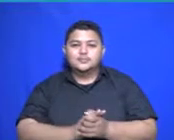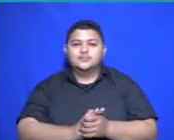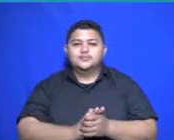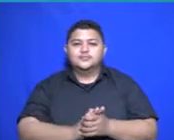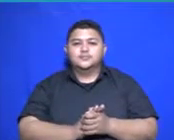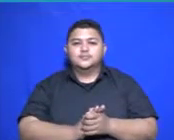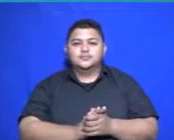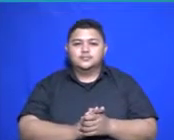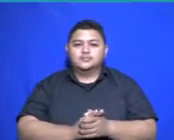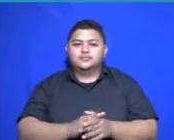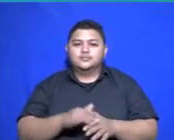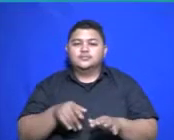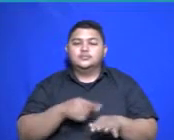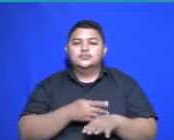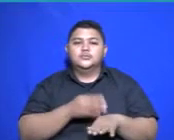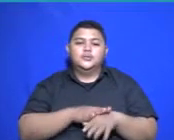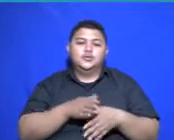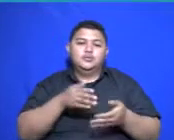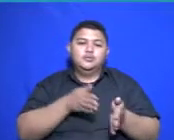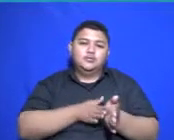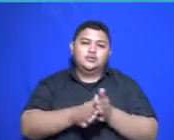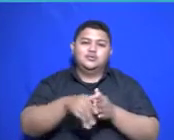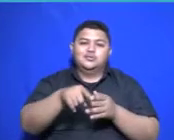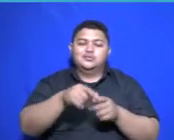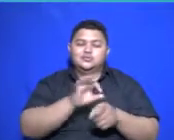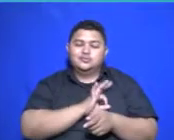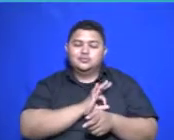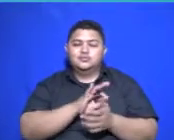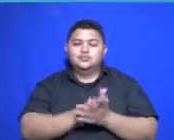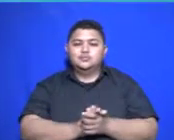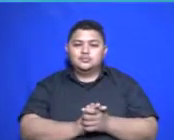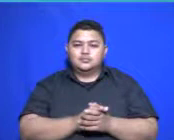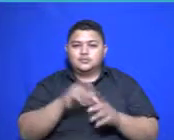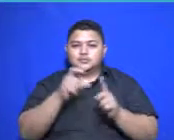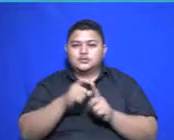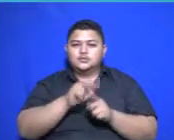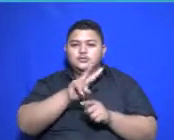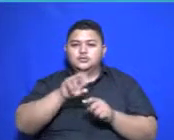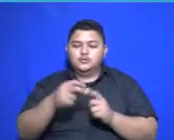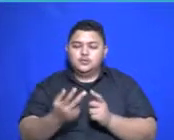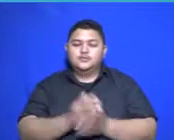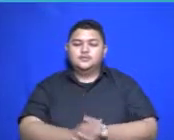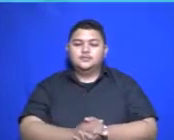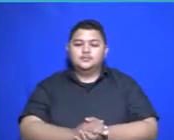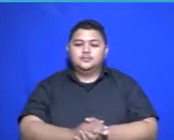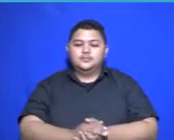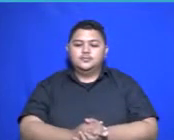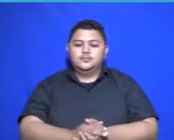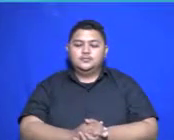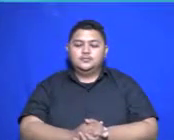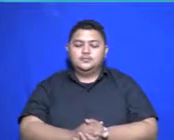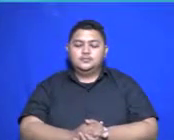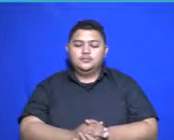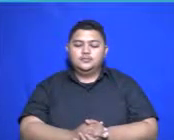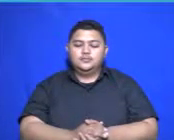akan kita ajukan, kita mengisahkan Bapak Presiden pada bulan Desember nanti. Di samping itu